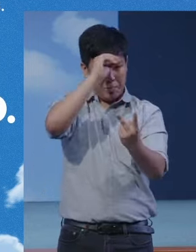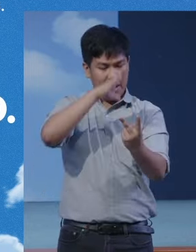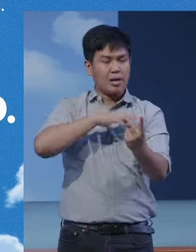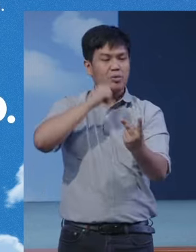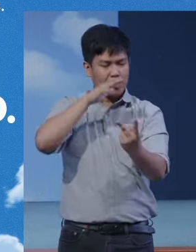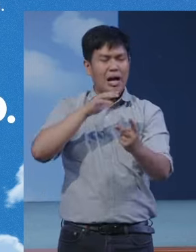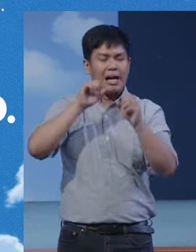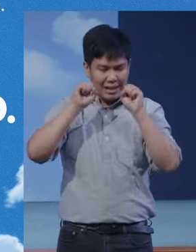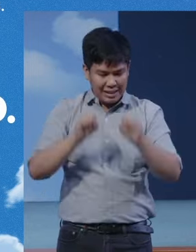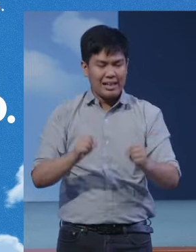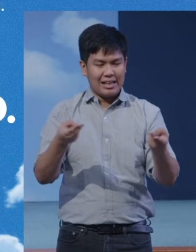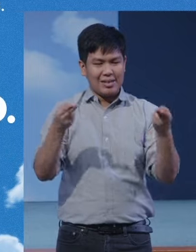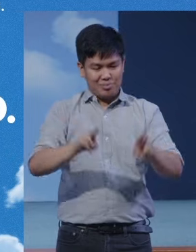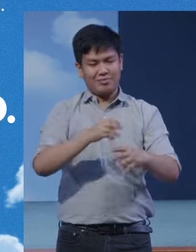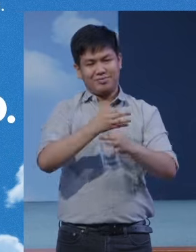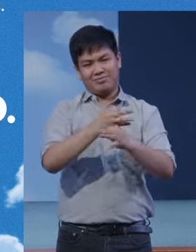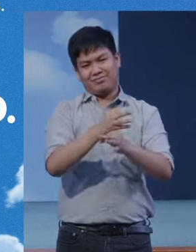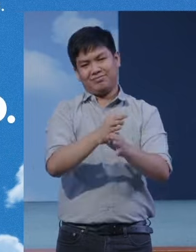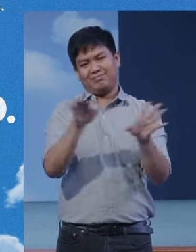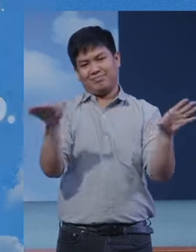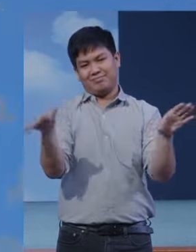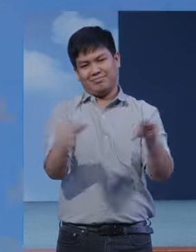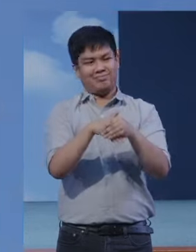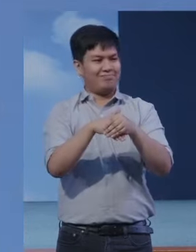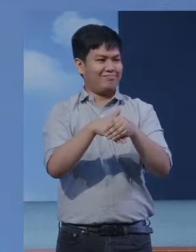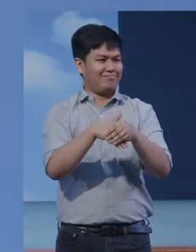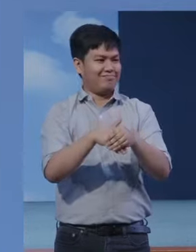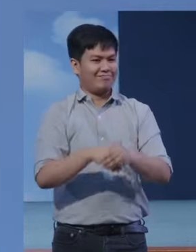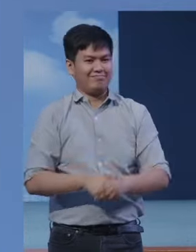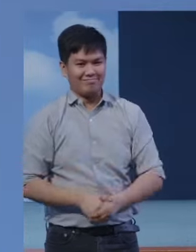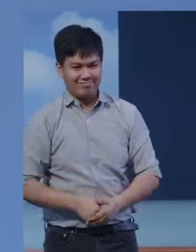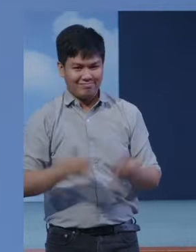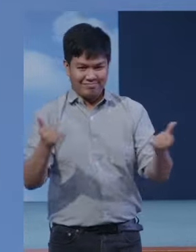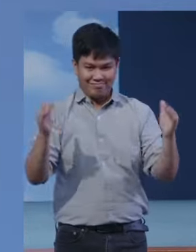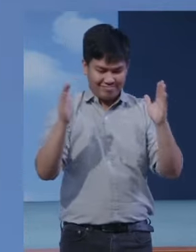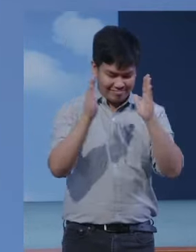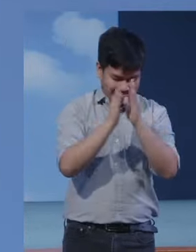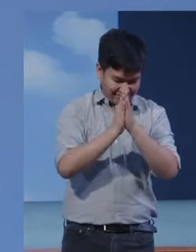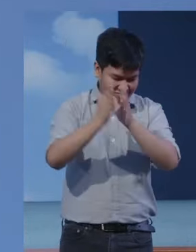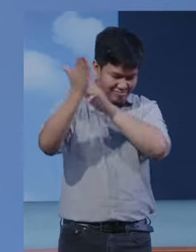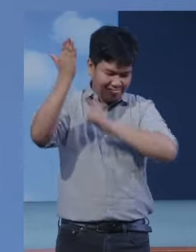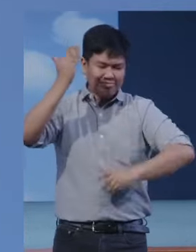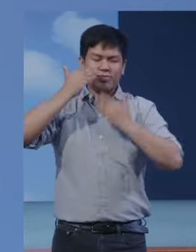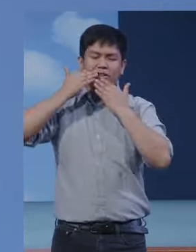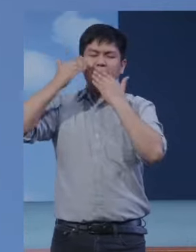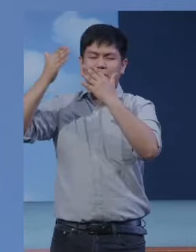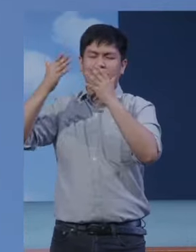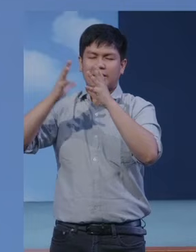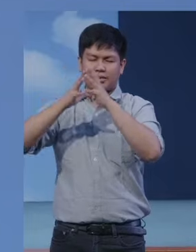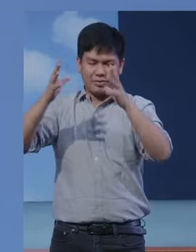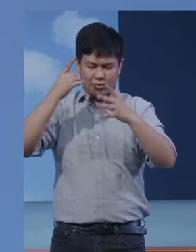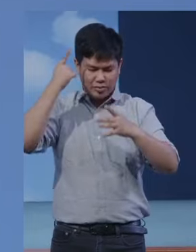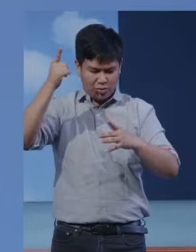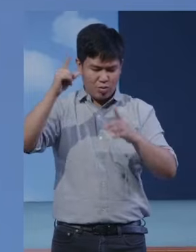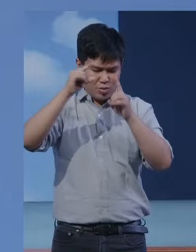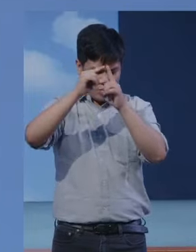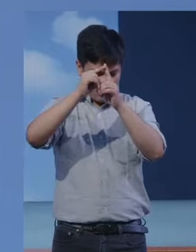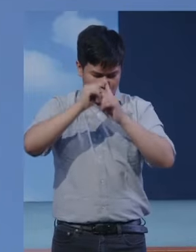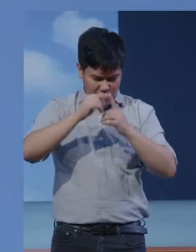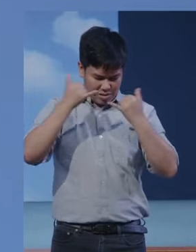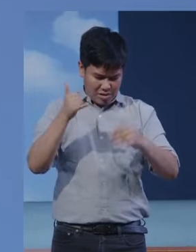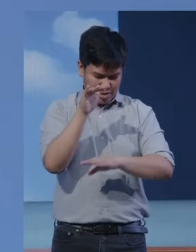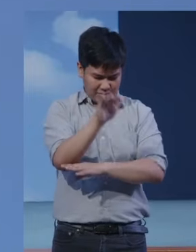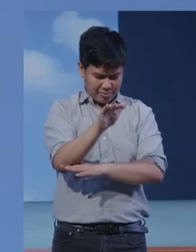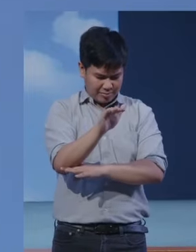a manalangin Panginoon Marami pong salamat sa inyong salita sa amin sa hapong ito Kayo po ang